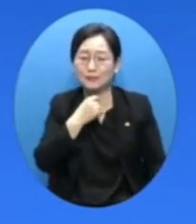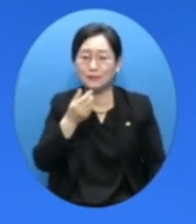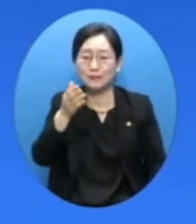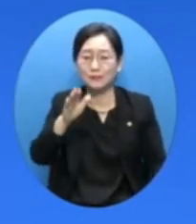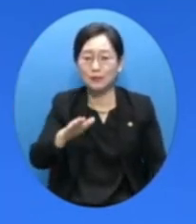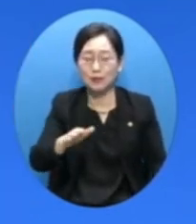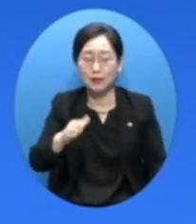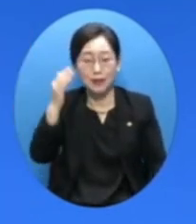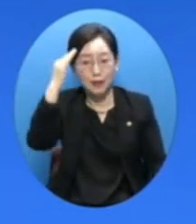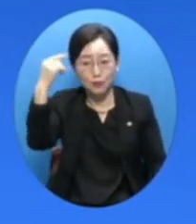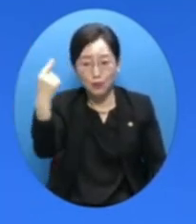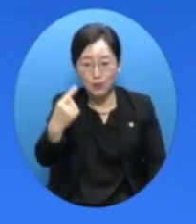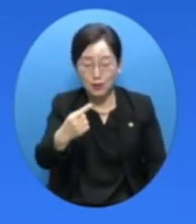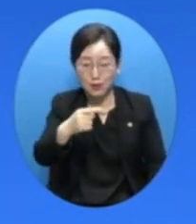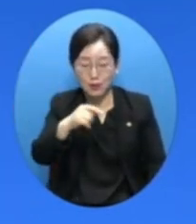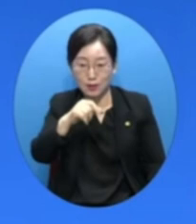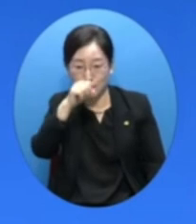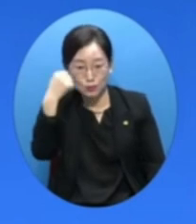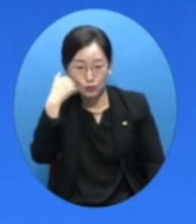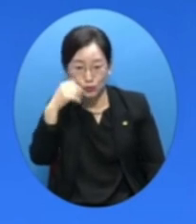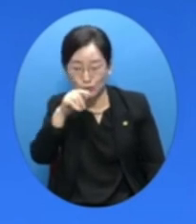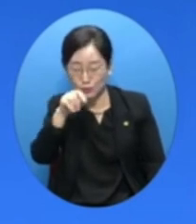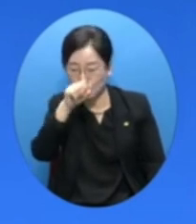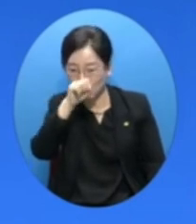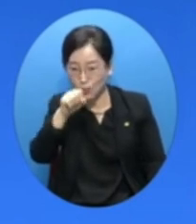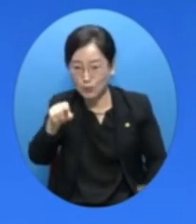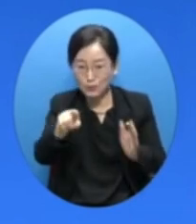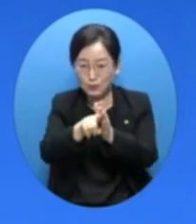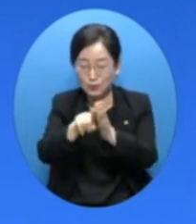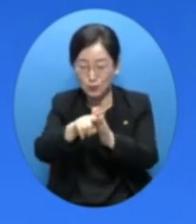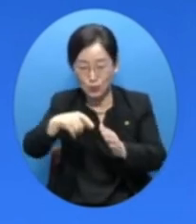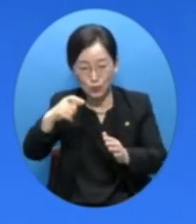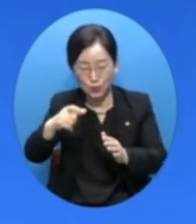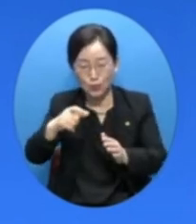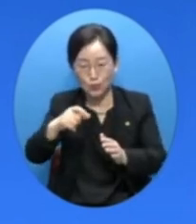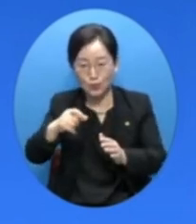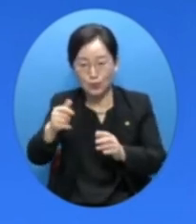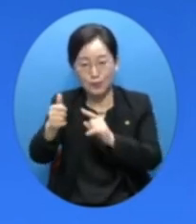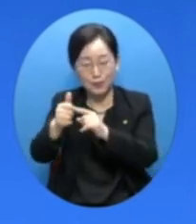믿음 좋은 나이지리아 분을 만나서 결혼을 했는데